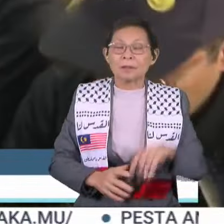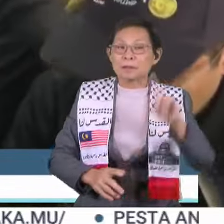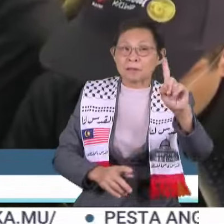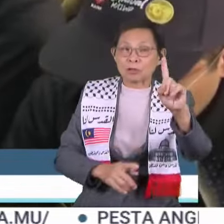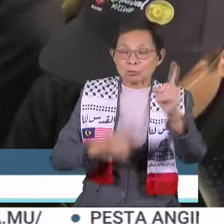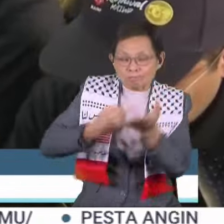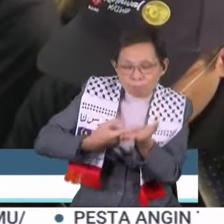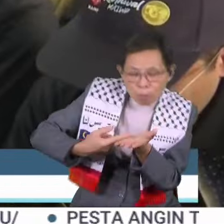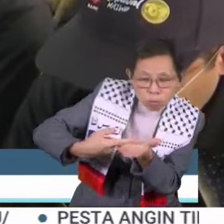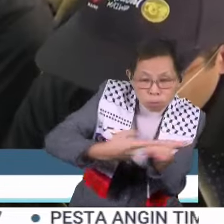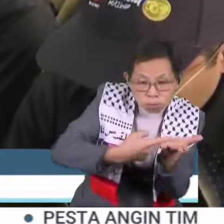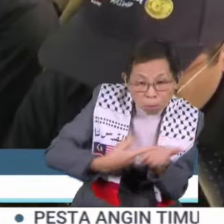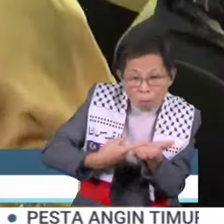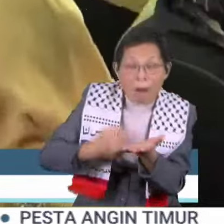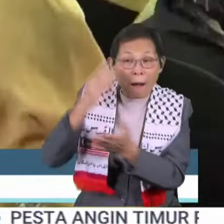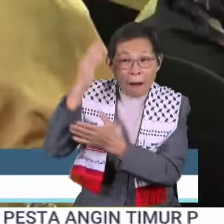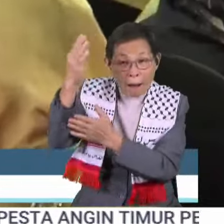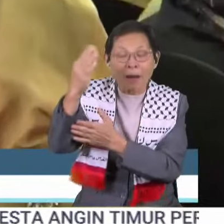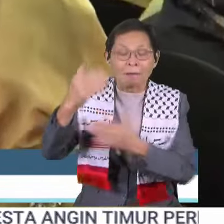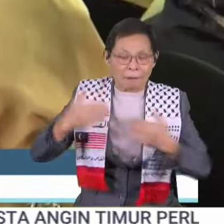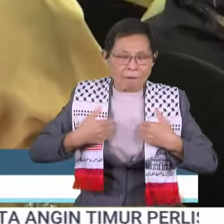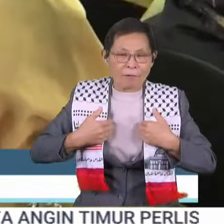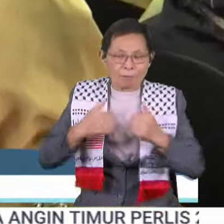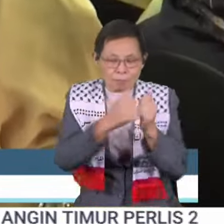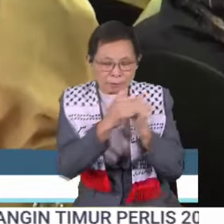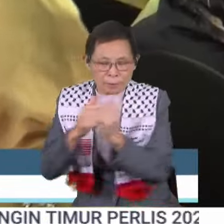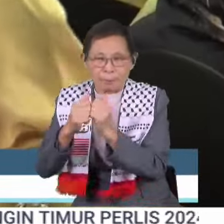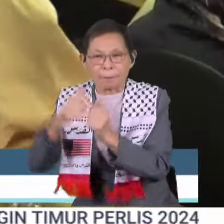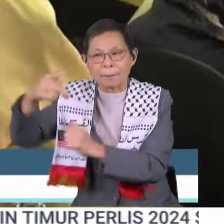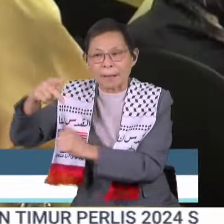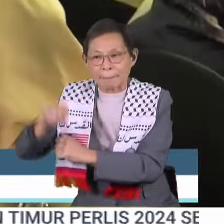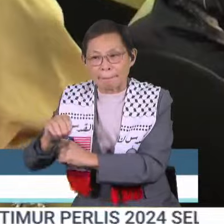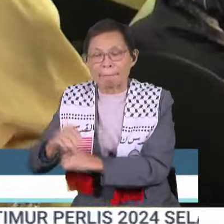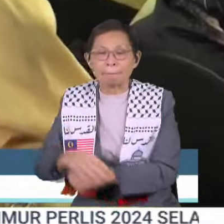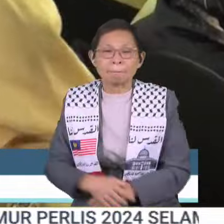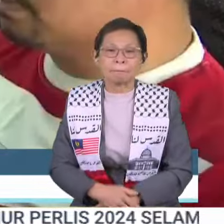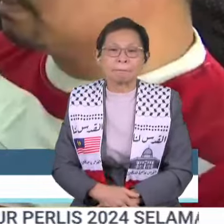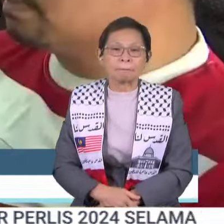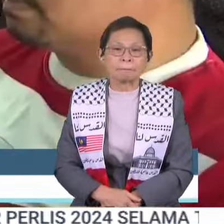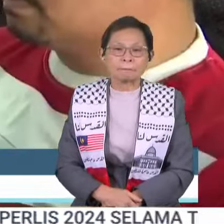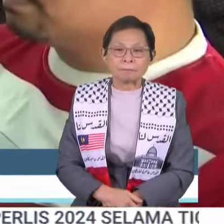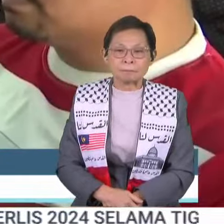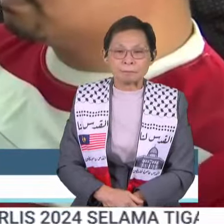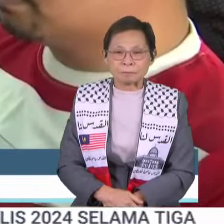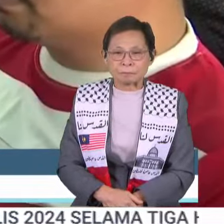Satu perbincangan mengenainya juga akan diadakan bersama Perdana Menteri.